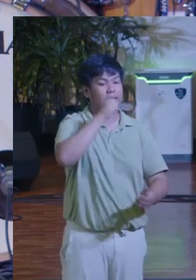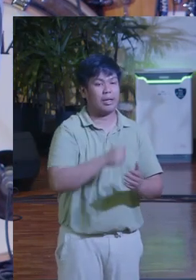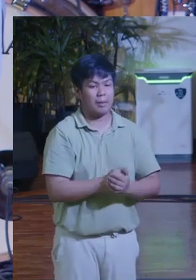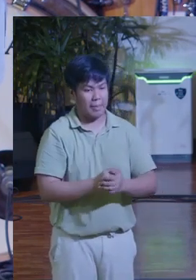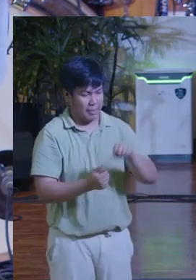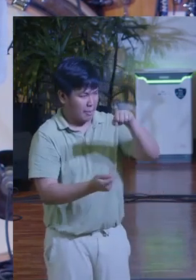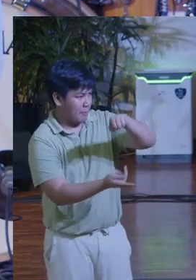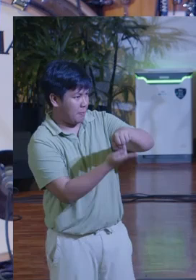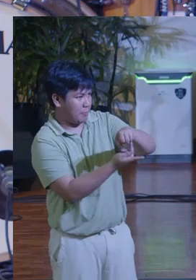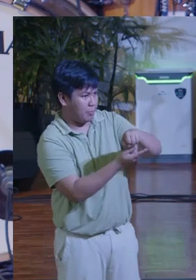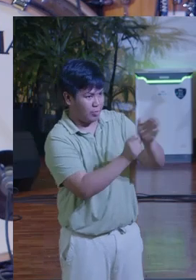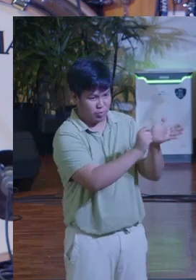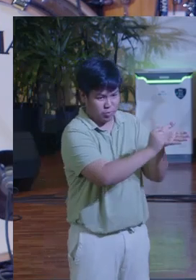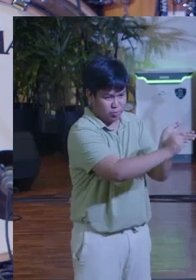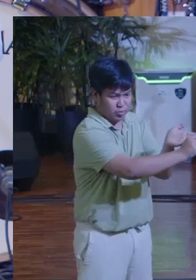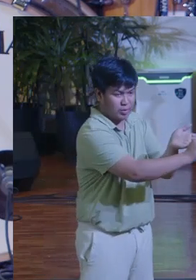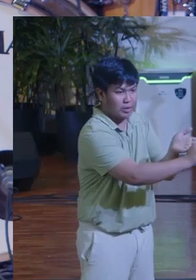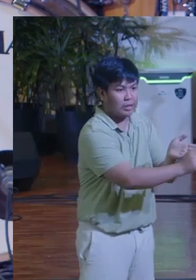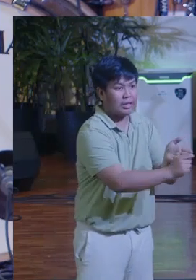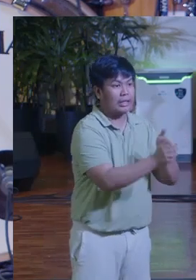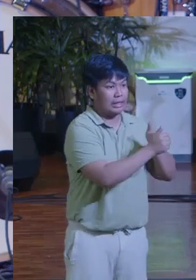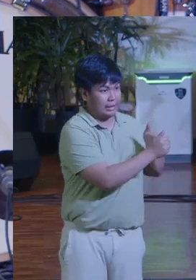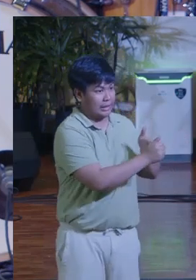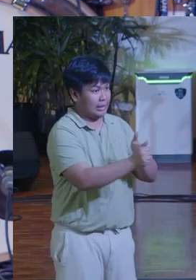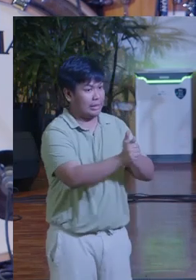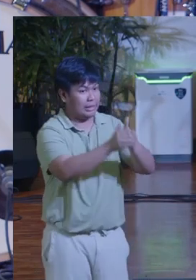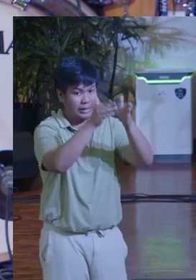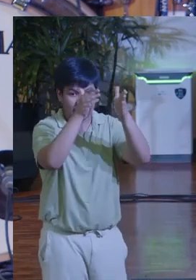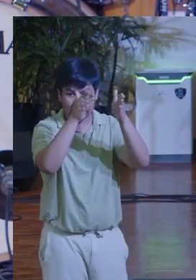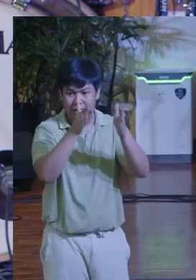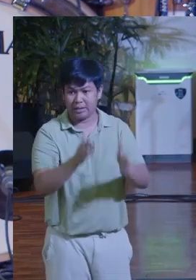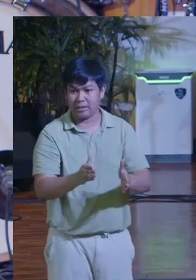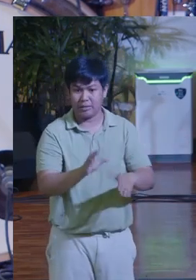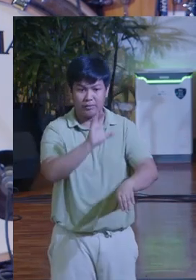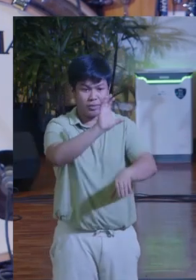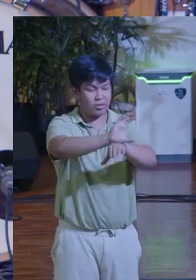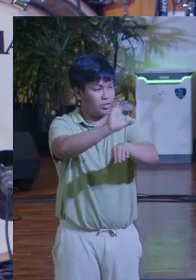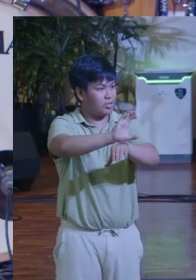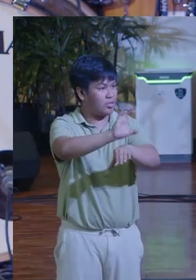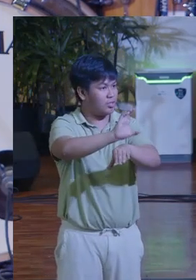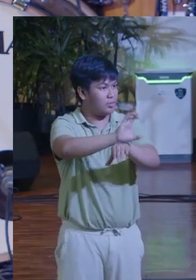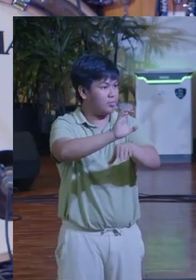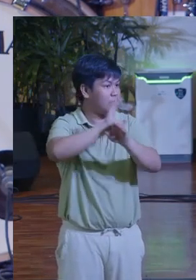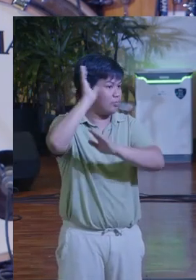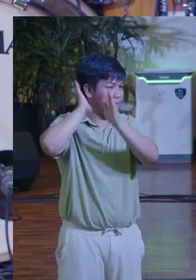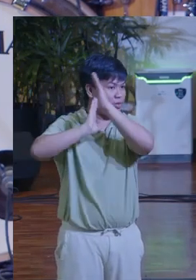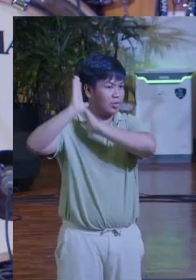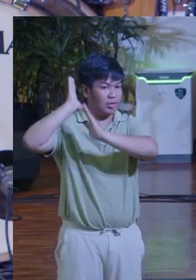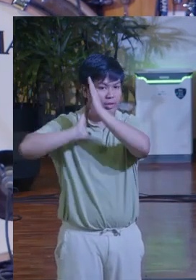mga pinuno ng mga bayan ay mga lingkod ng Diyos